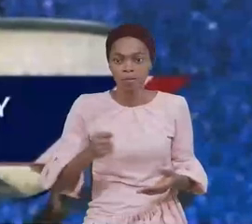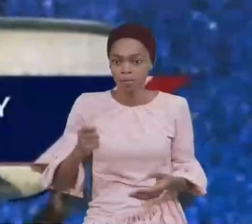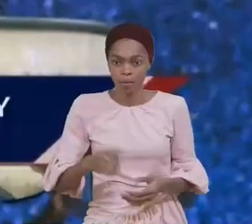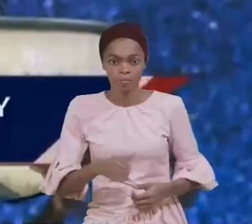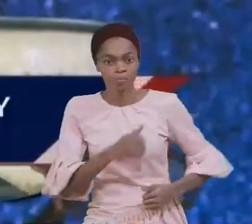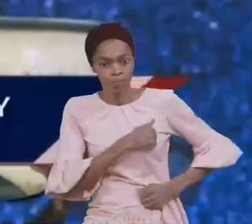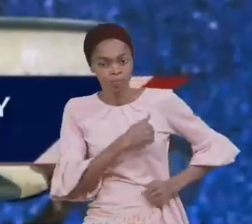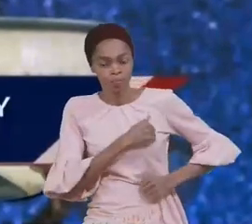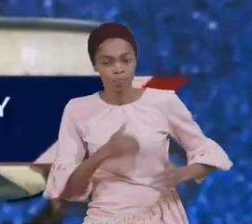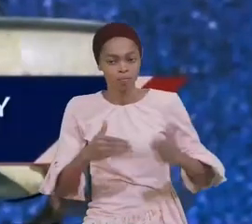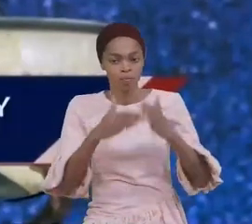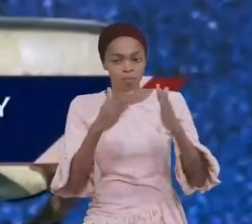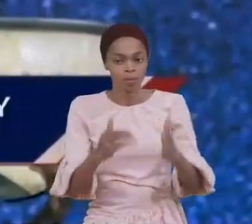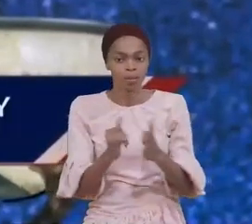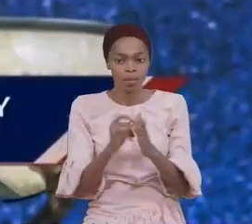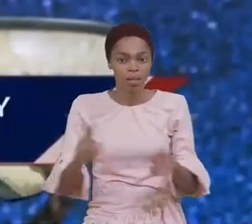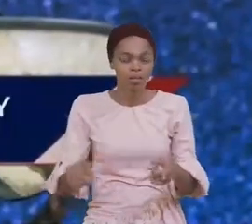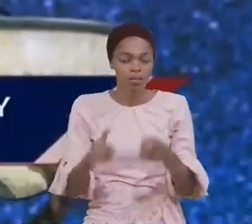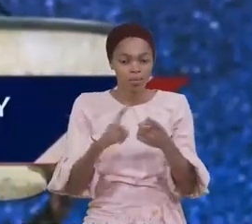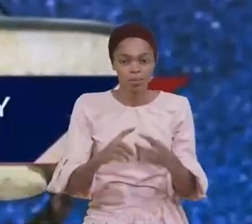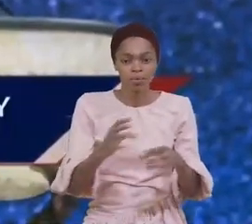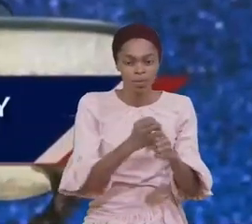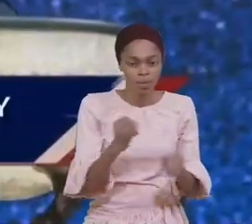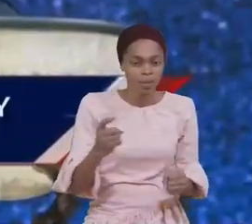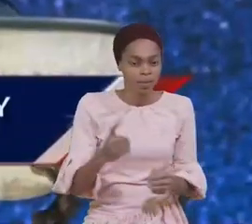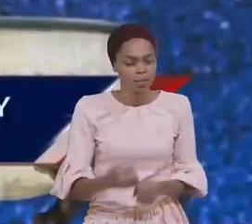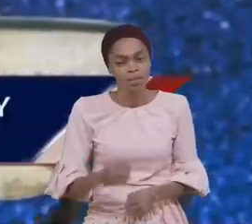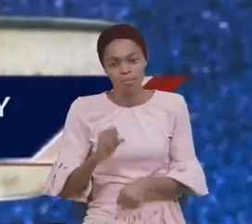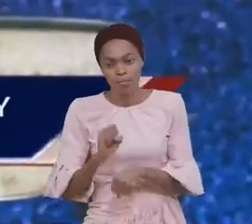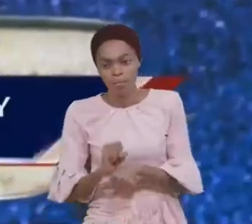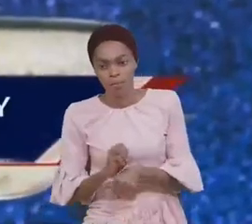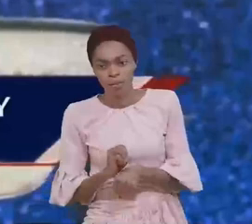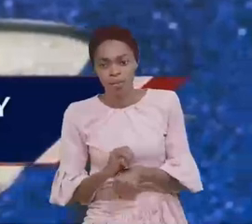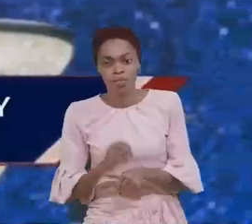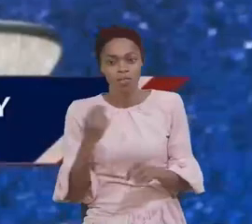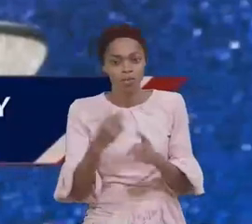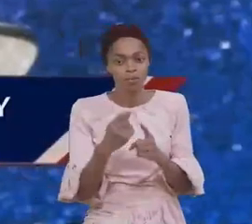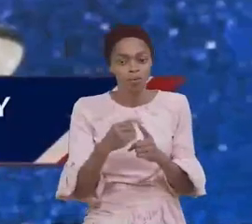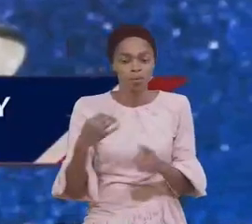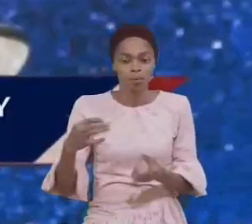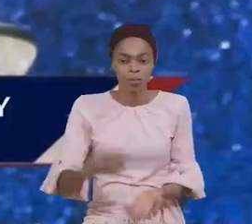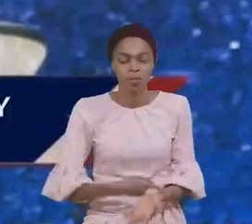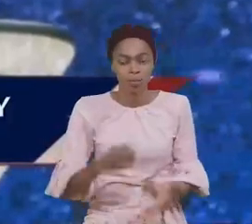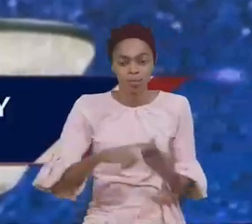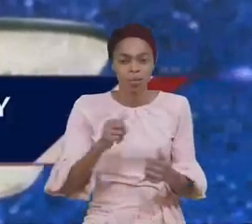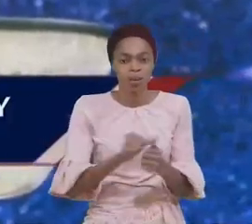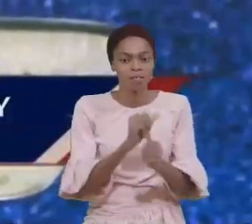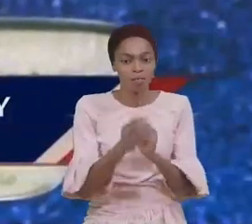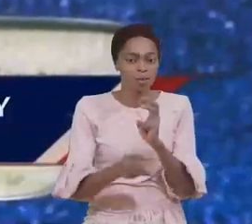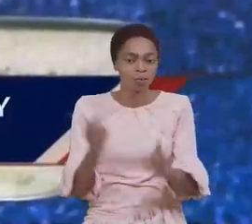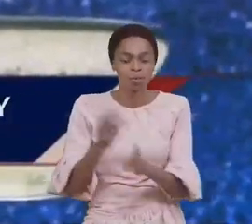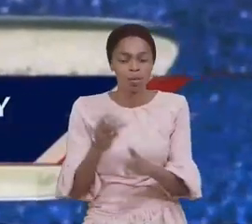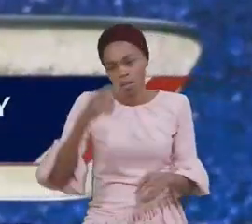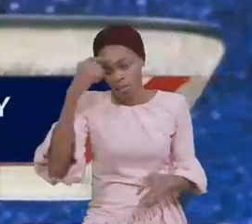de l'armée. Alors, nous allons prendre le message de l'Évangile au reste du monde, parce que nous avons notre